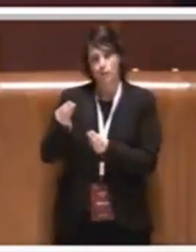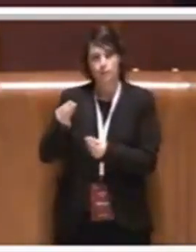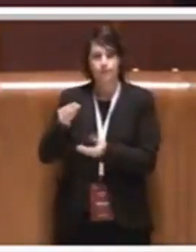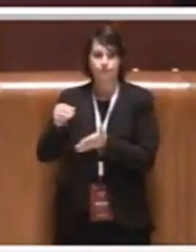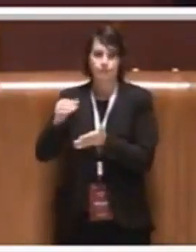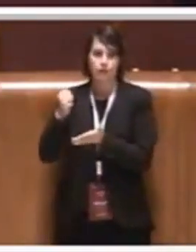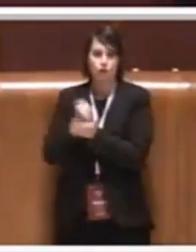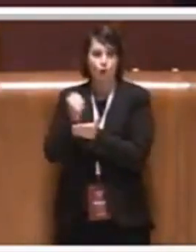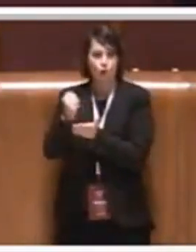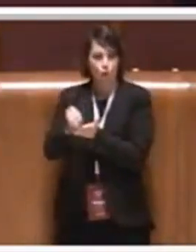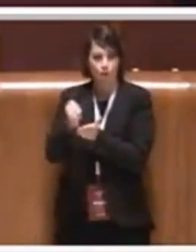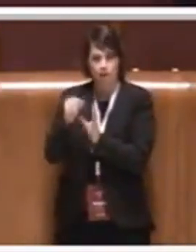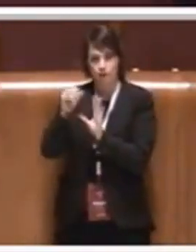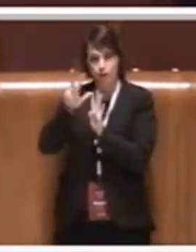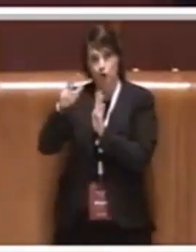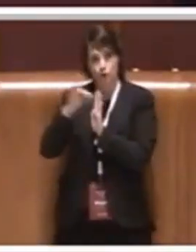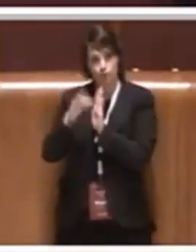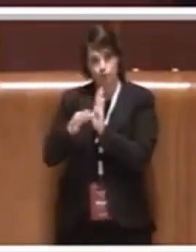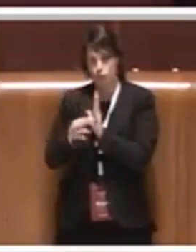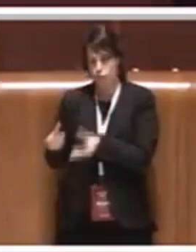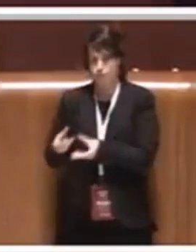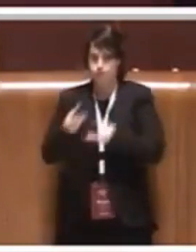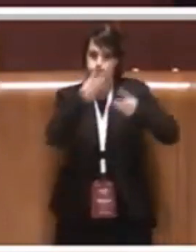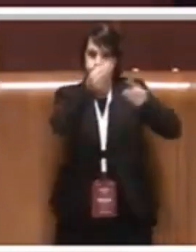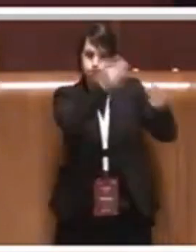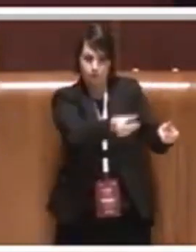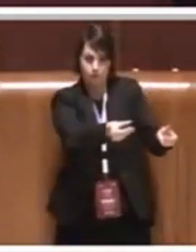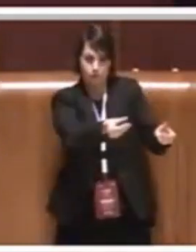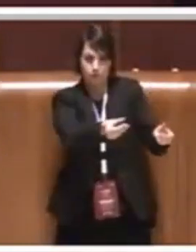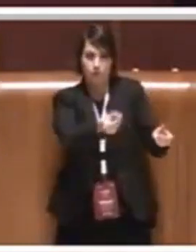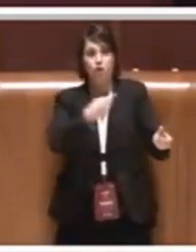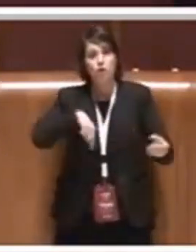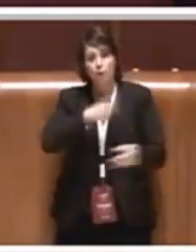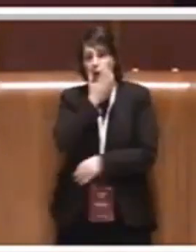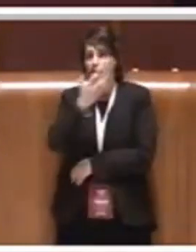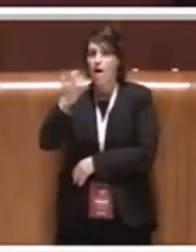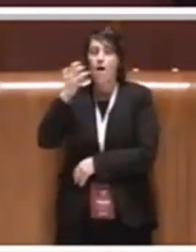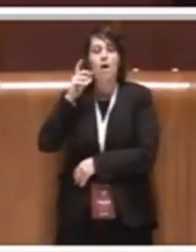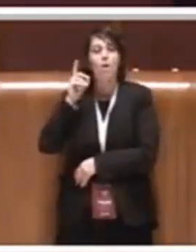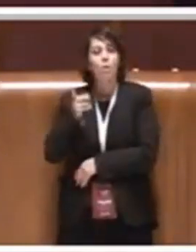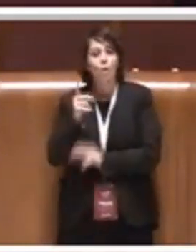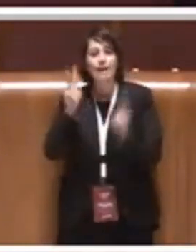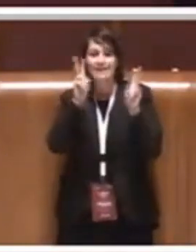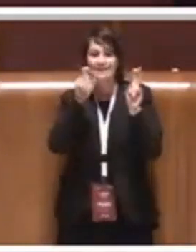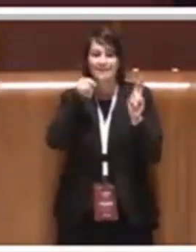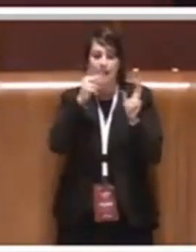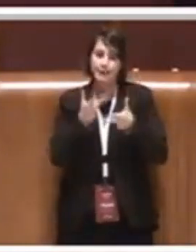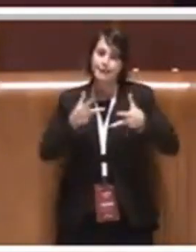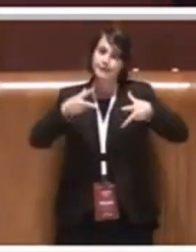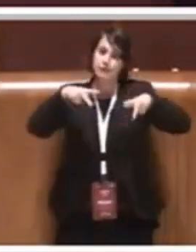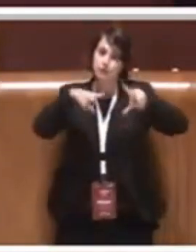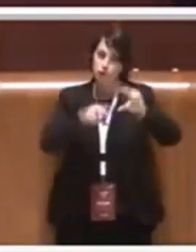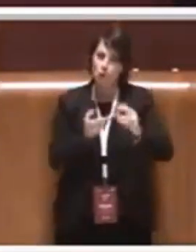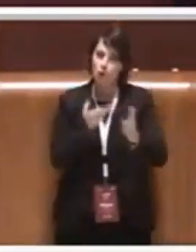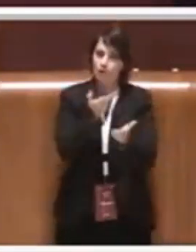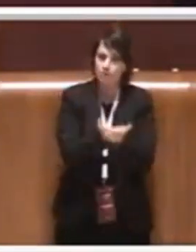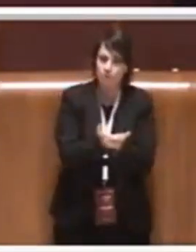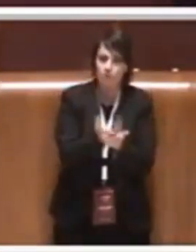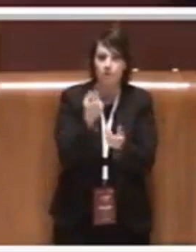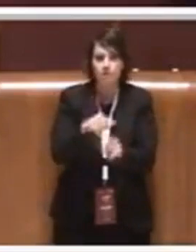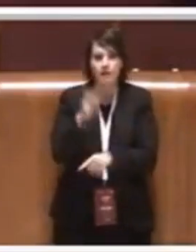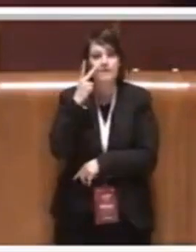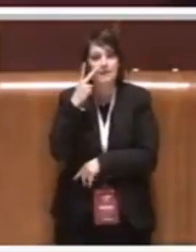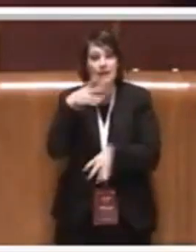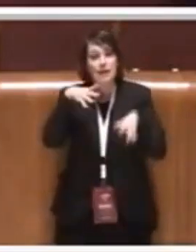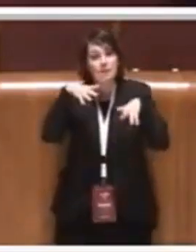questi 8 punti e sarà nostra cura ritornare sul tema per monitorare questi